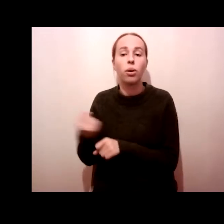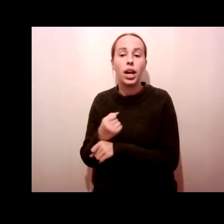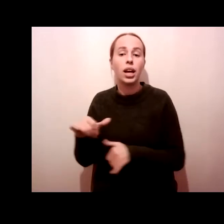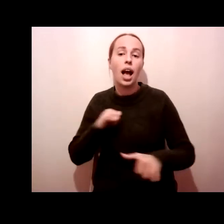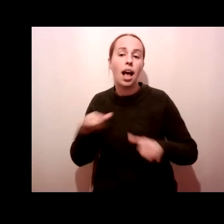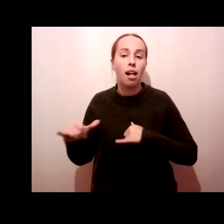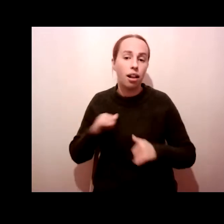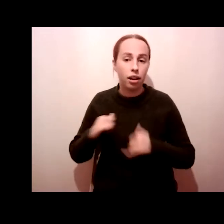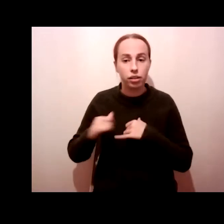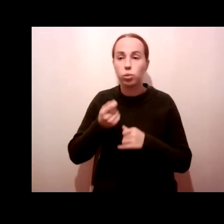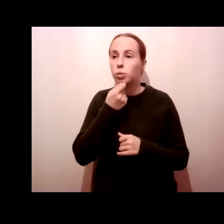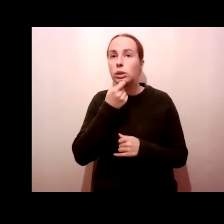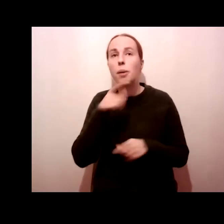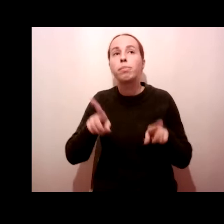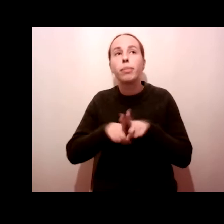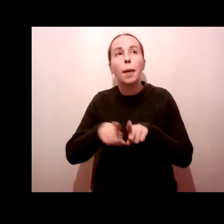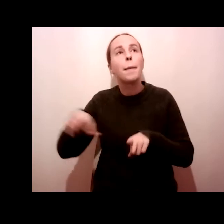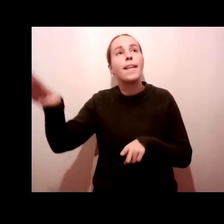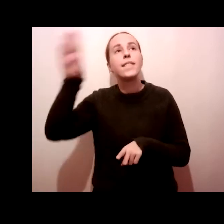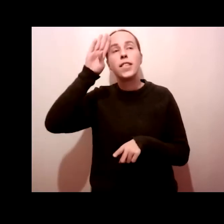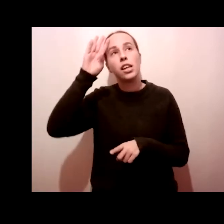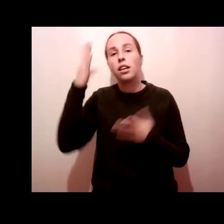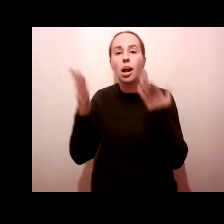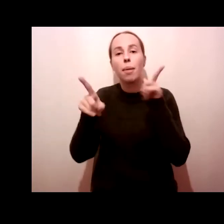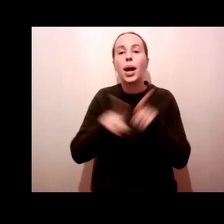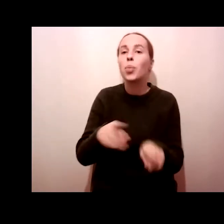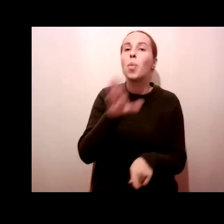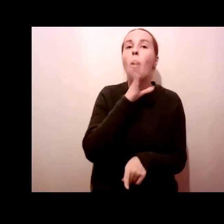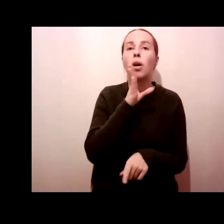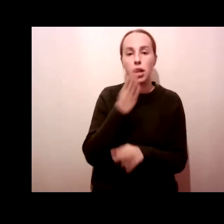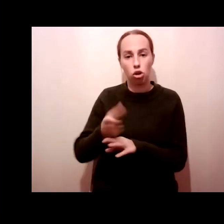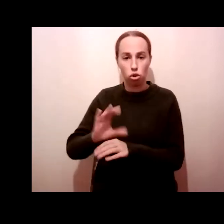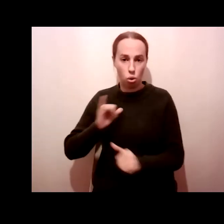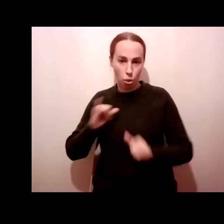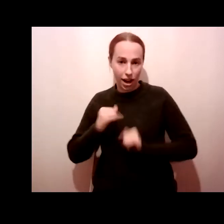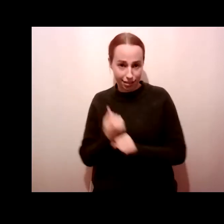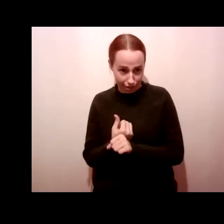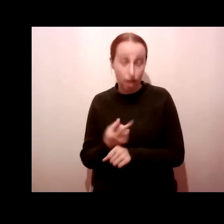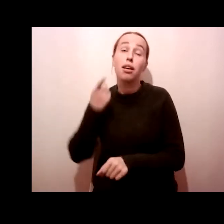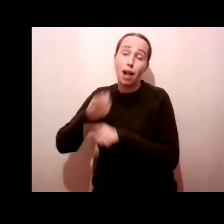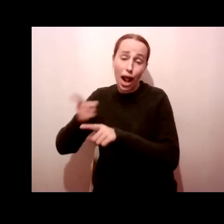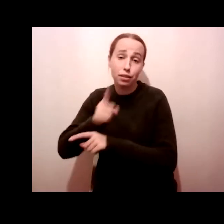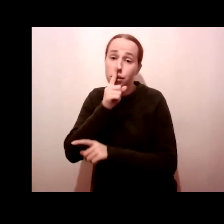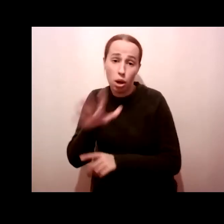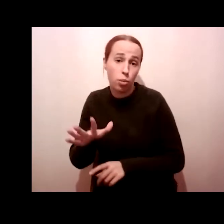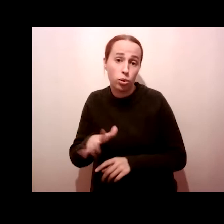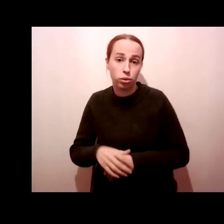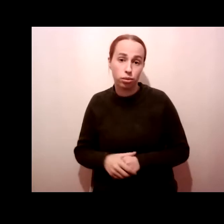elgtis tau vyriškiau arba mergaitiškiau ir tada tu nepatirsi tų